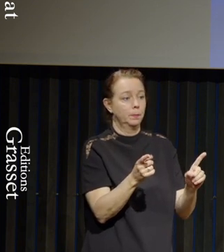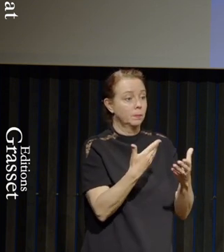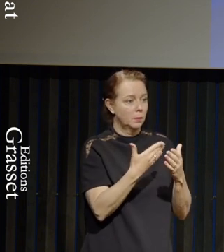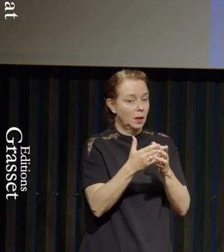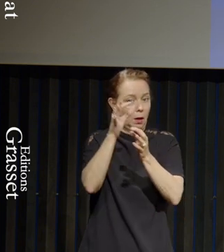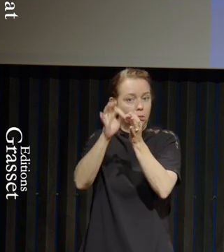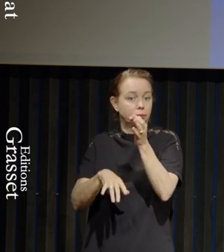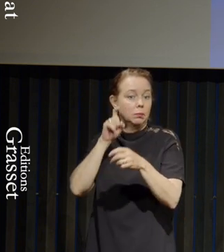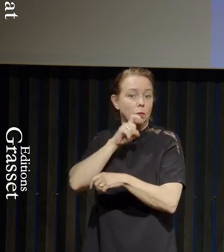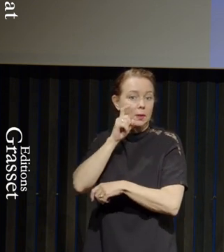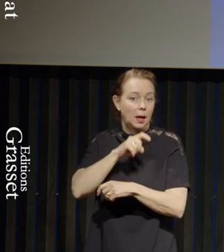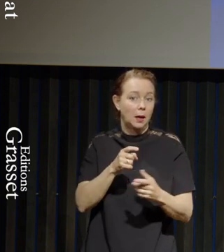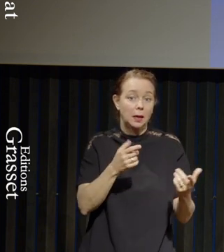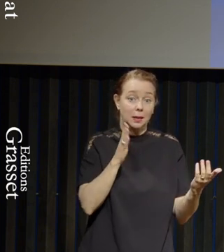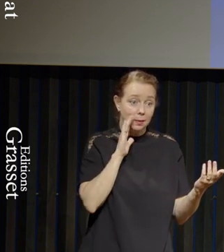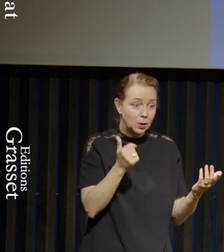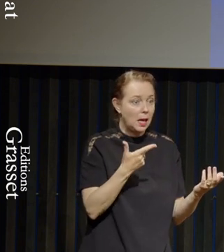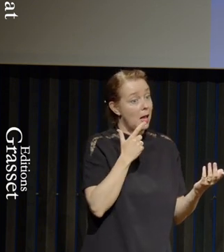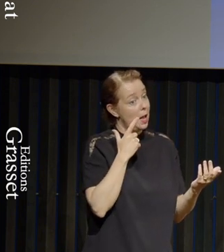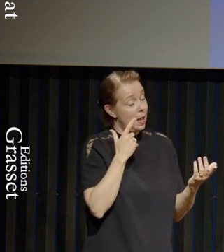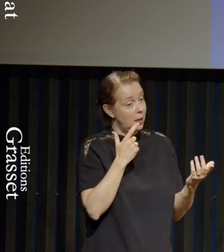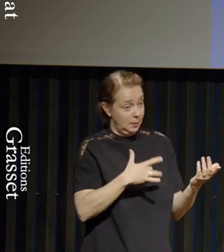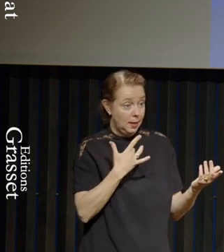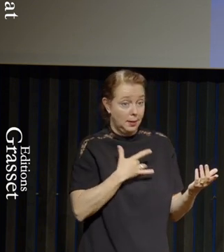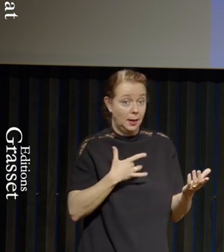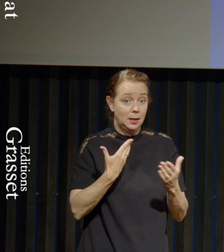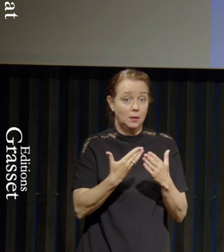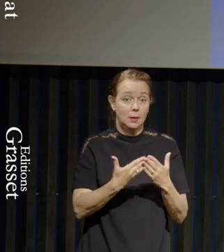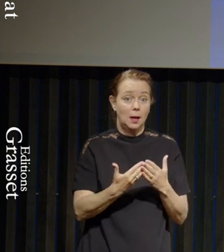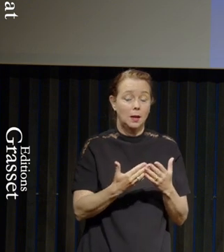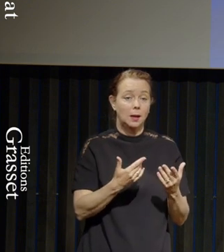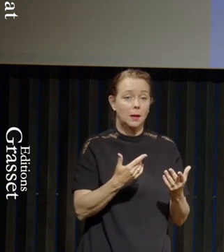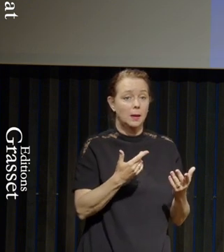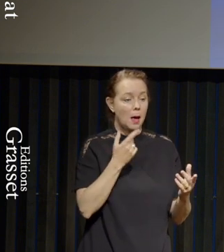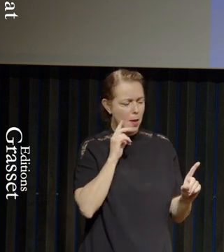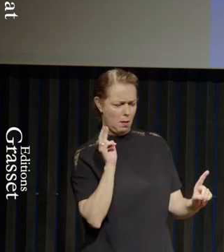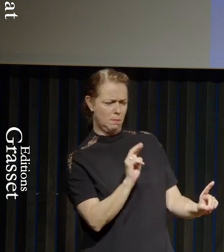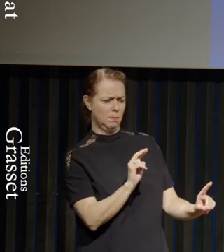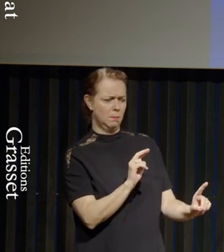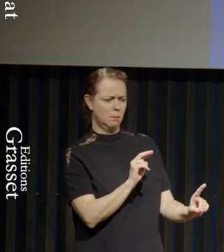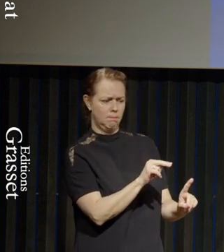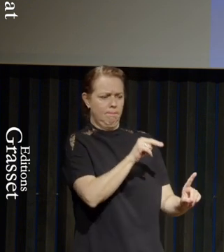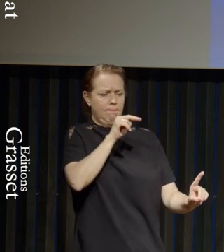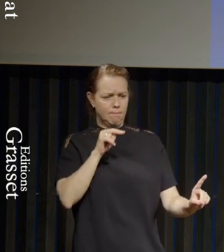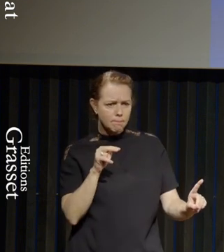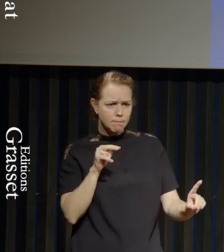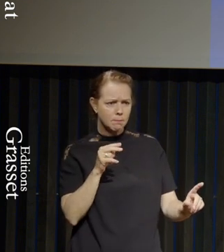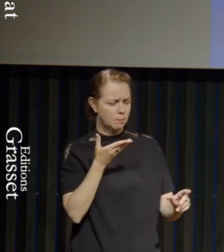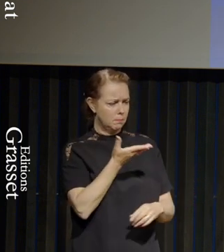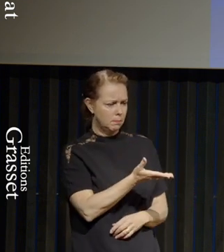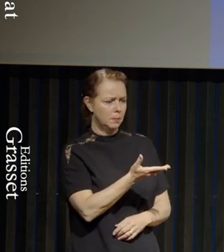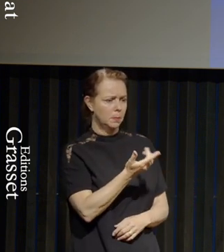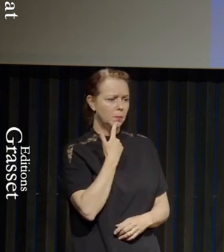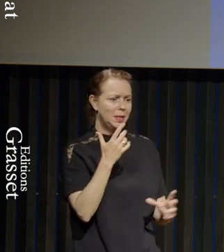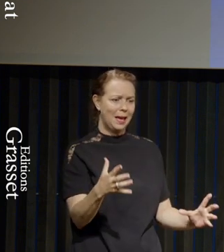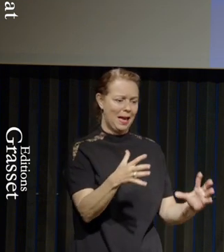on fait un pas de côté en fait, ouais. Et je pense qu'il est très intéressant ce pas de côté parce que il nous dit ça n'est pas un